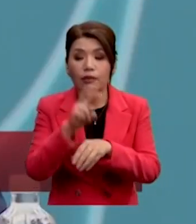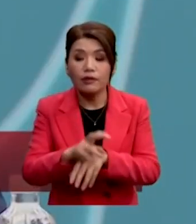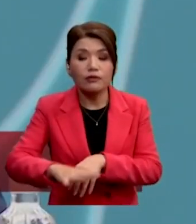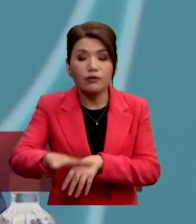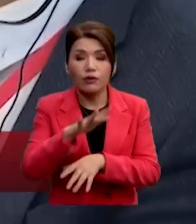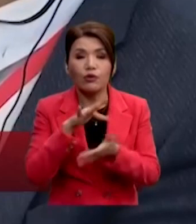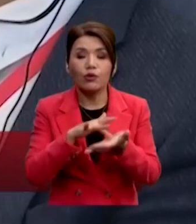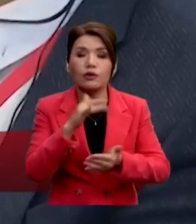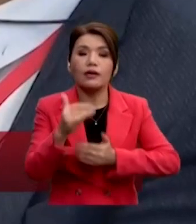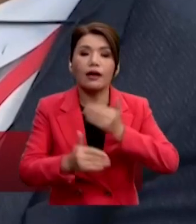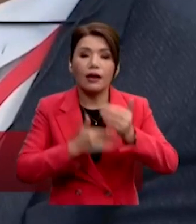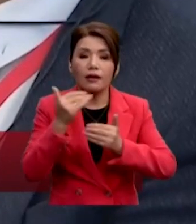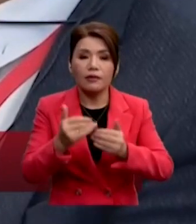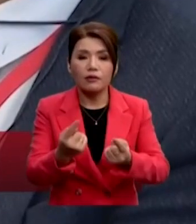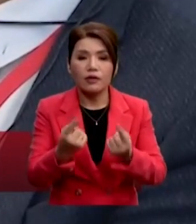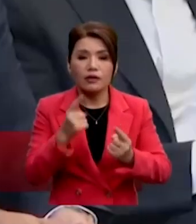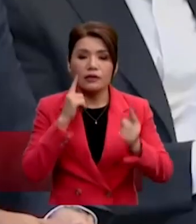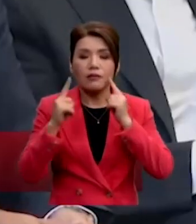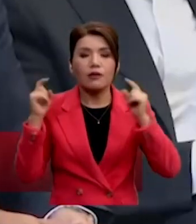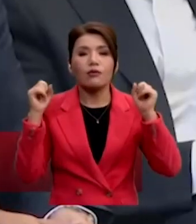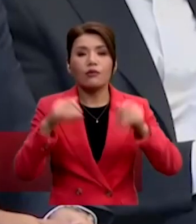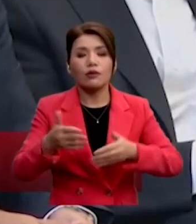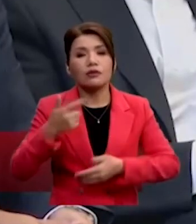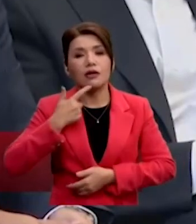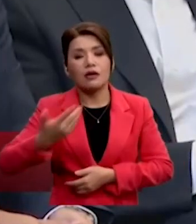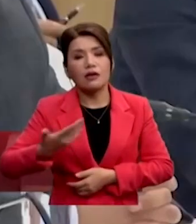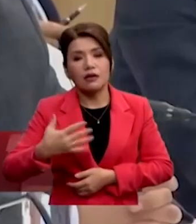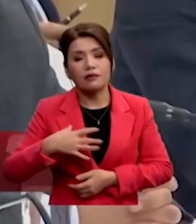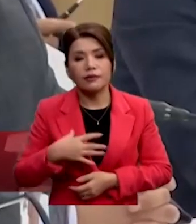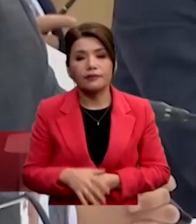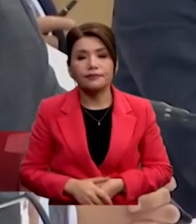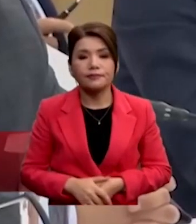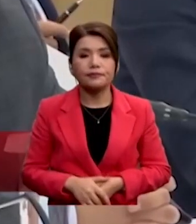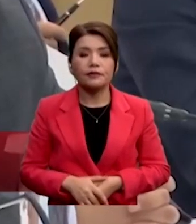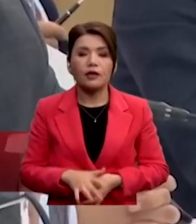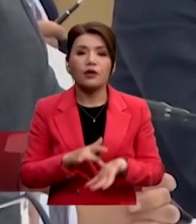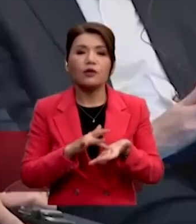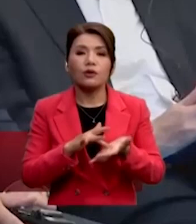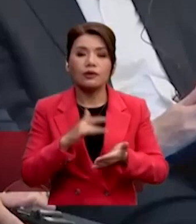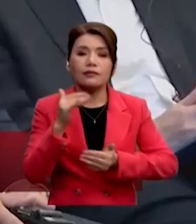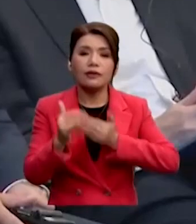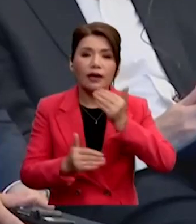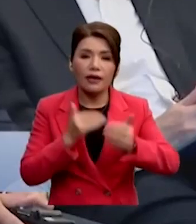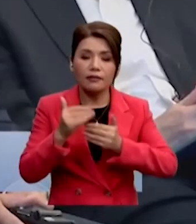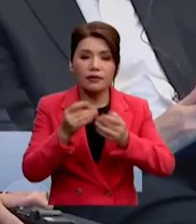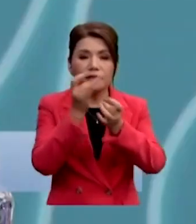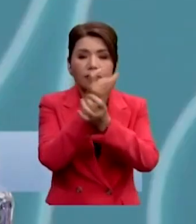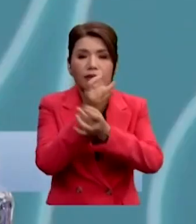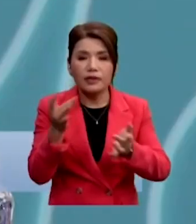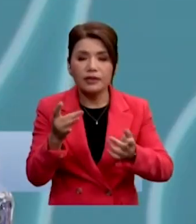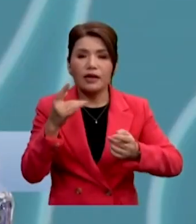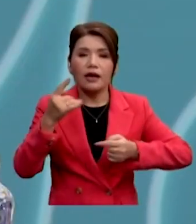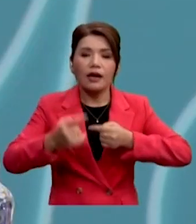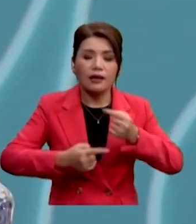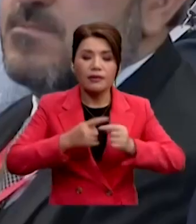аймақтағы туризмді дамыту туралы үлкен жиынға қатысып, сөз сөйлеген еді. Сондықтан туризмді дамытуға, мәдениетіміз бен